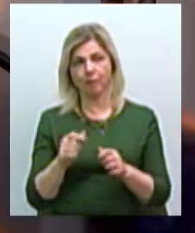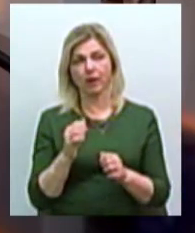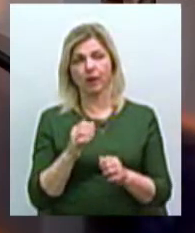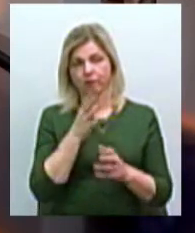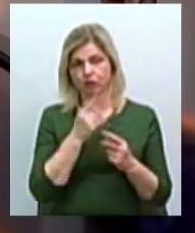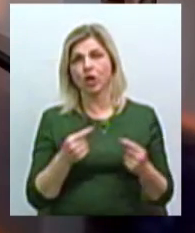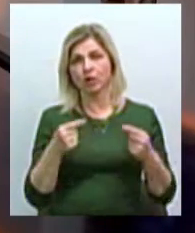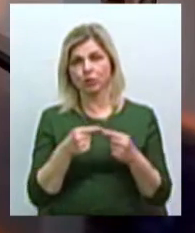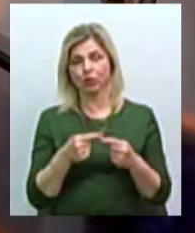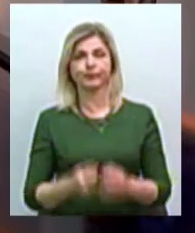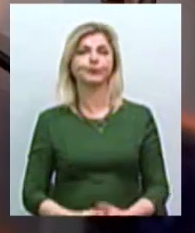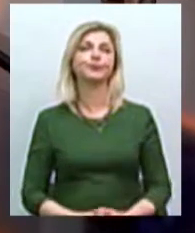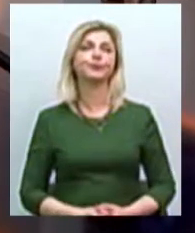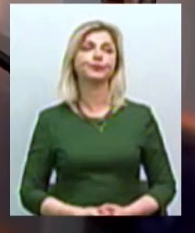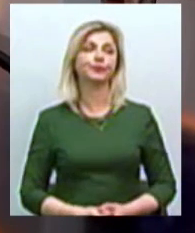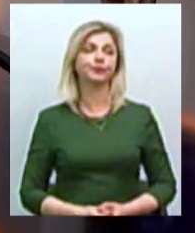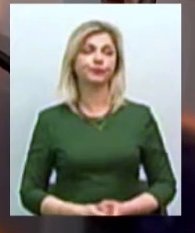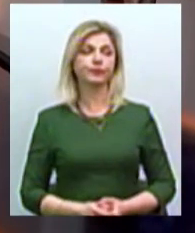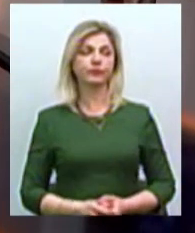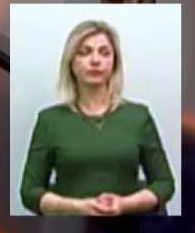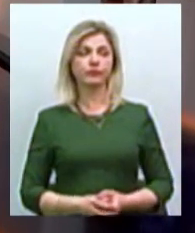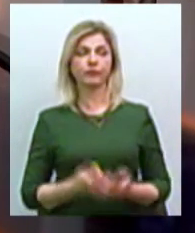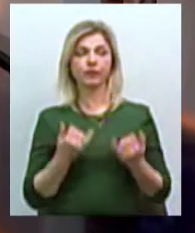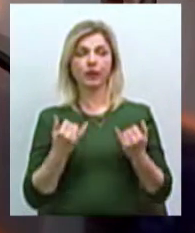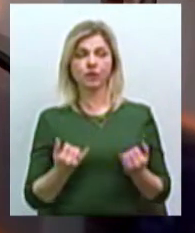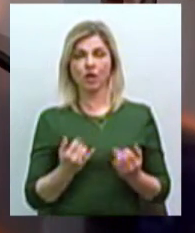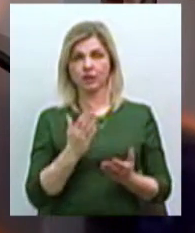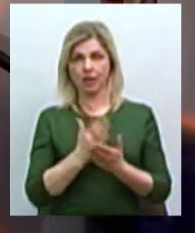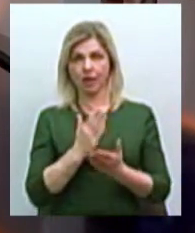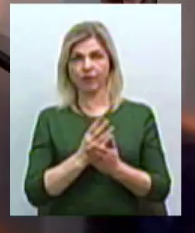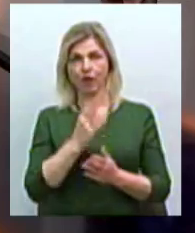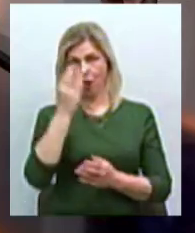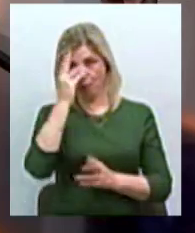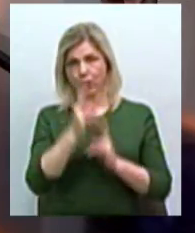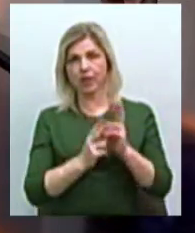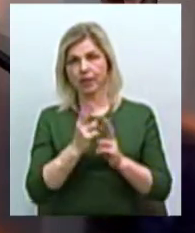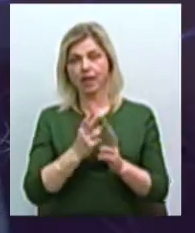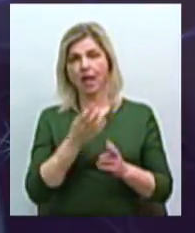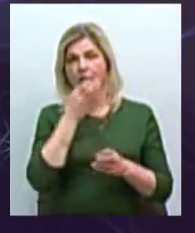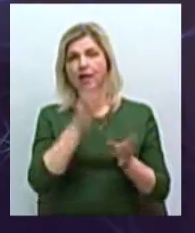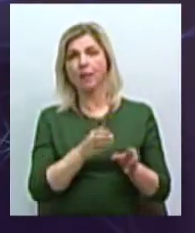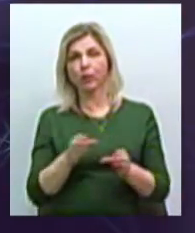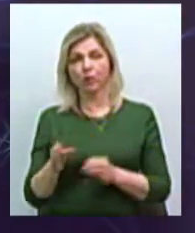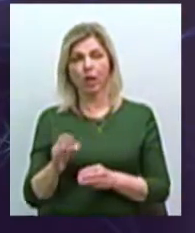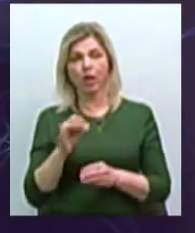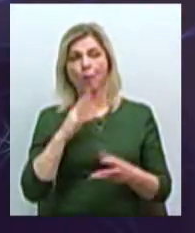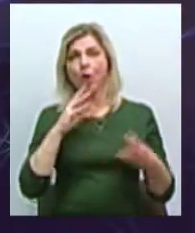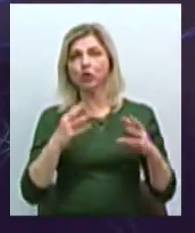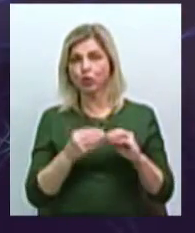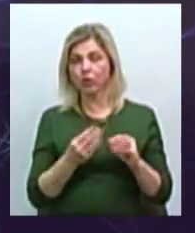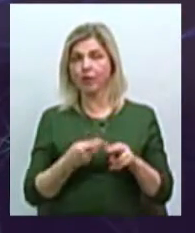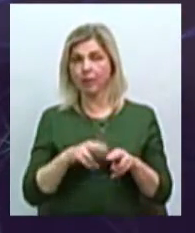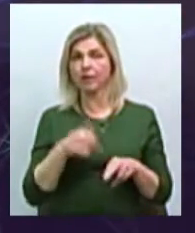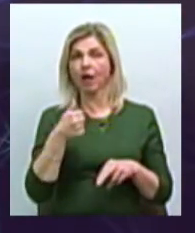Теплокоммунэнерго сейчас ведет модернизацию тепловых сетей, и, судя по отчетам, делают они это хорошо, но вопрос,